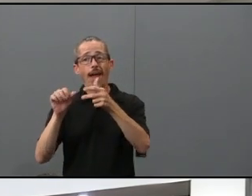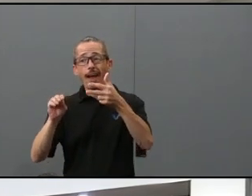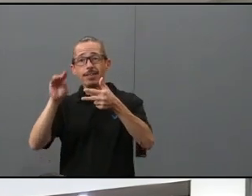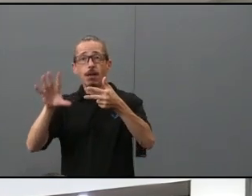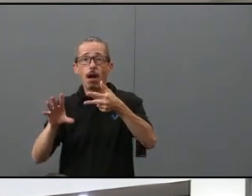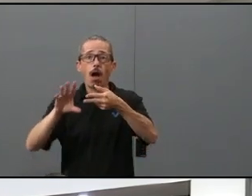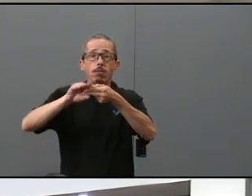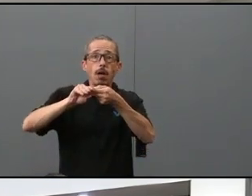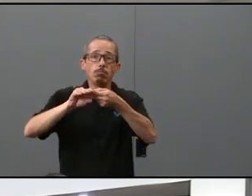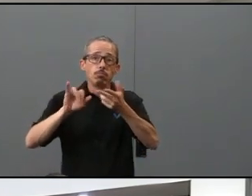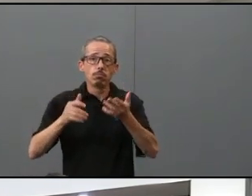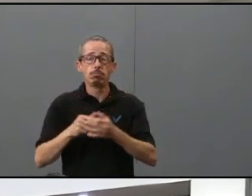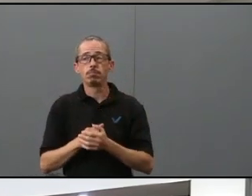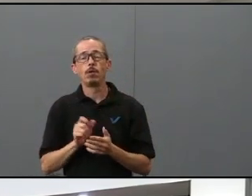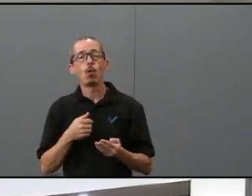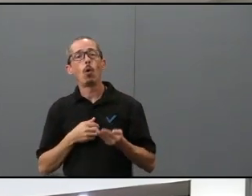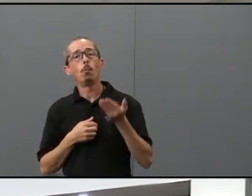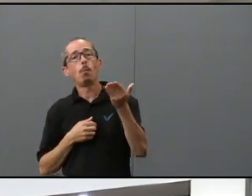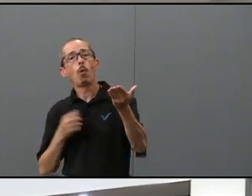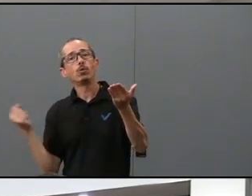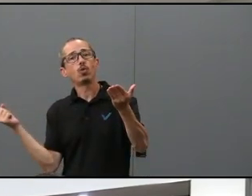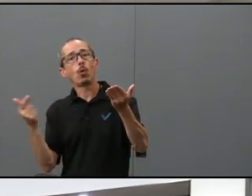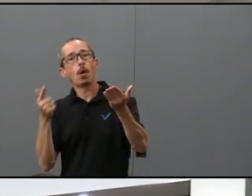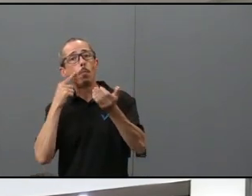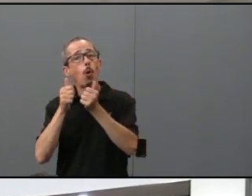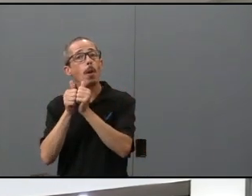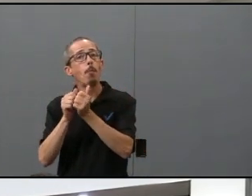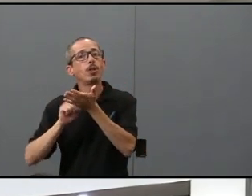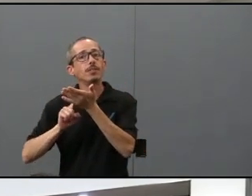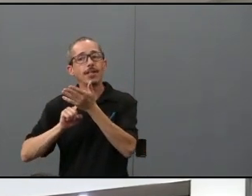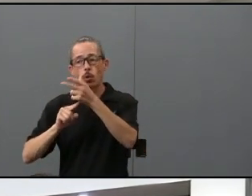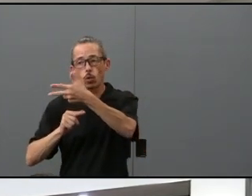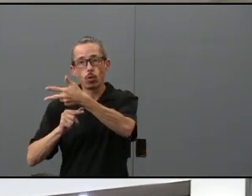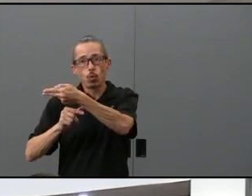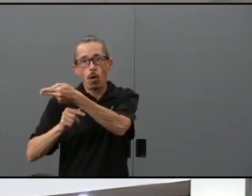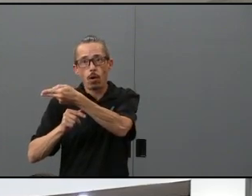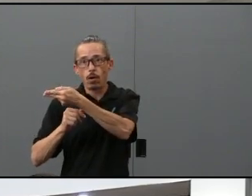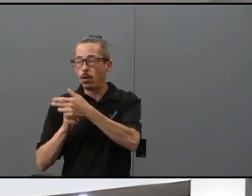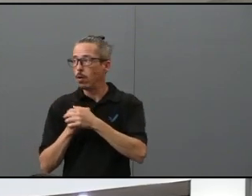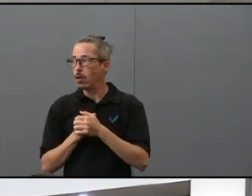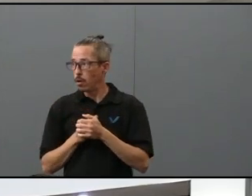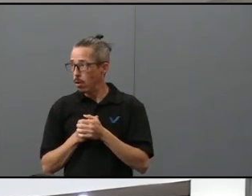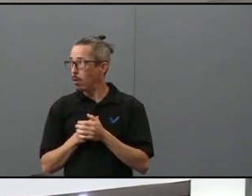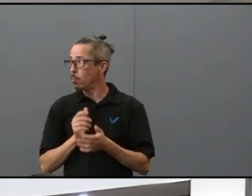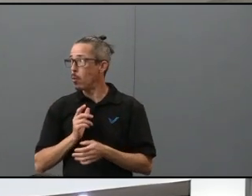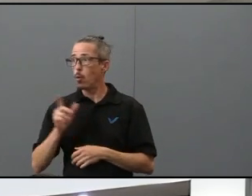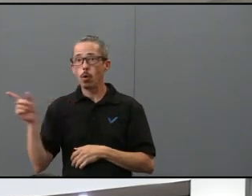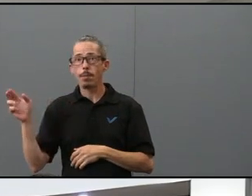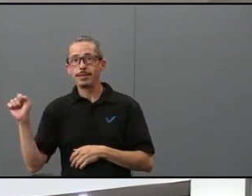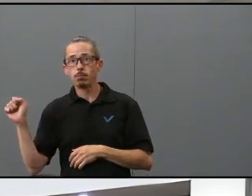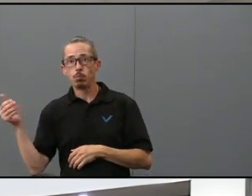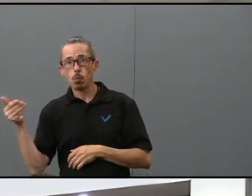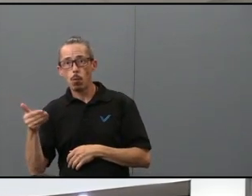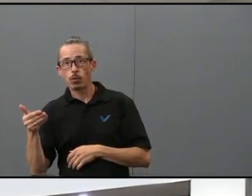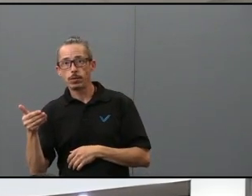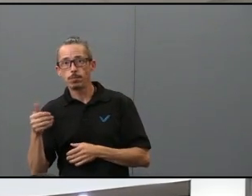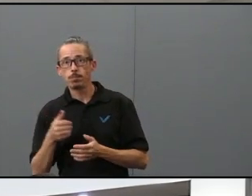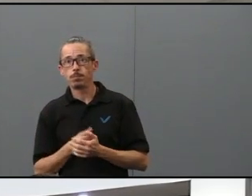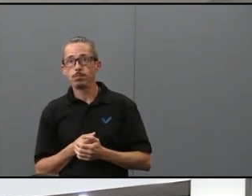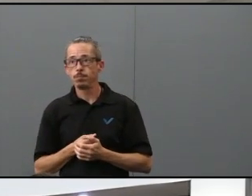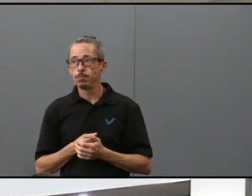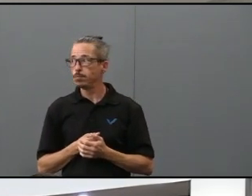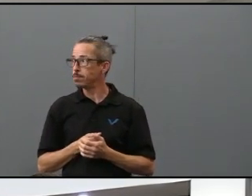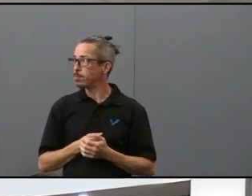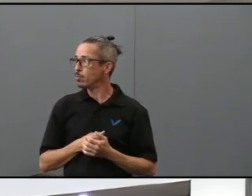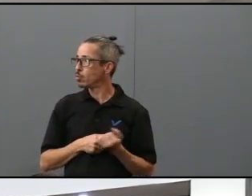parfait donc un proposeur un appuyur pour l'ordre du jour tel que modifié je vous merci je propose merci